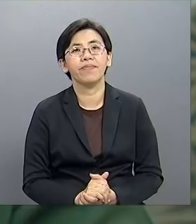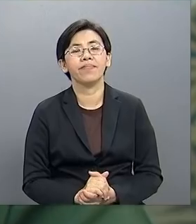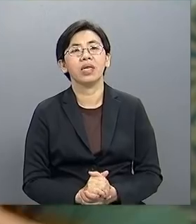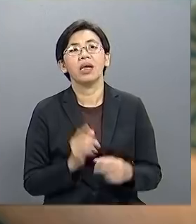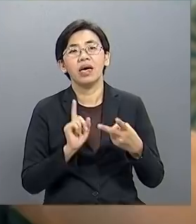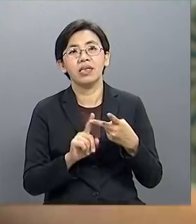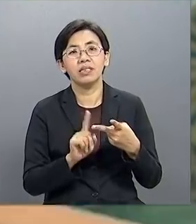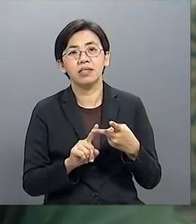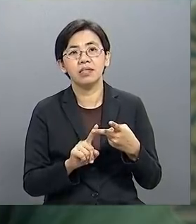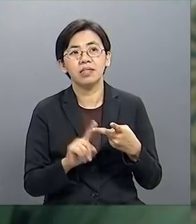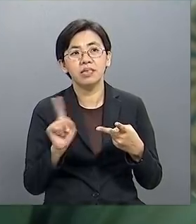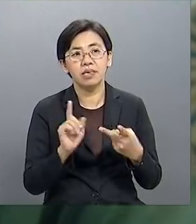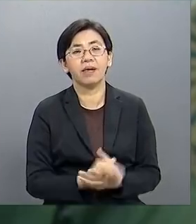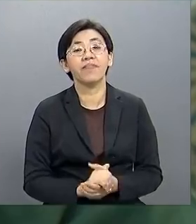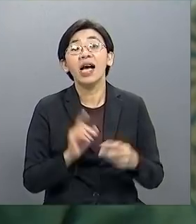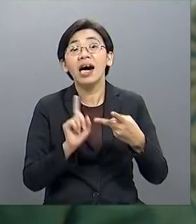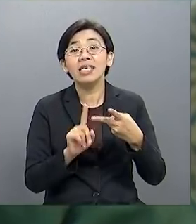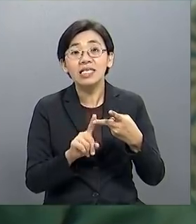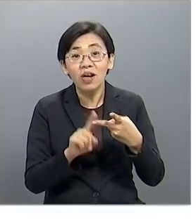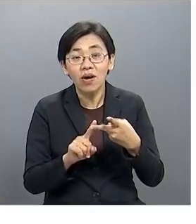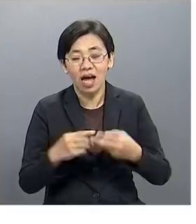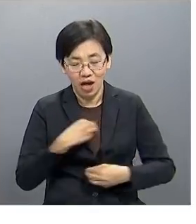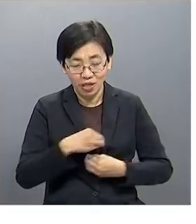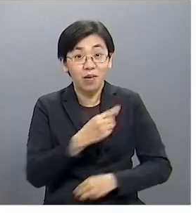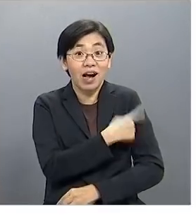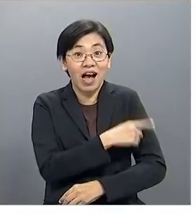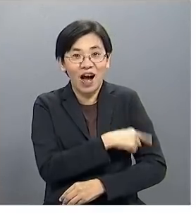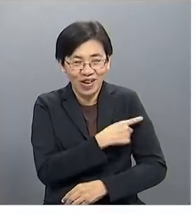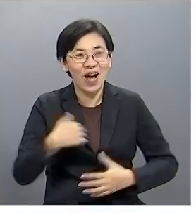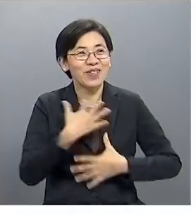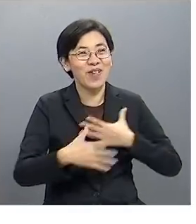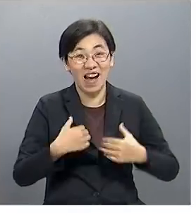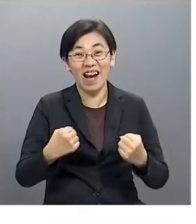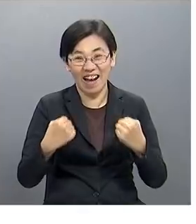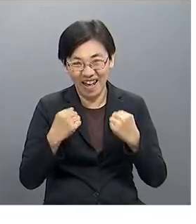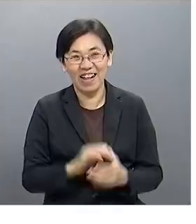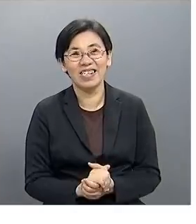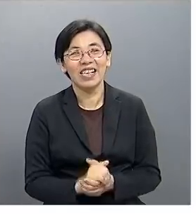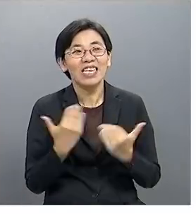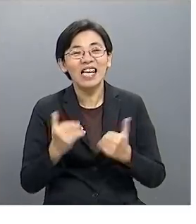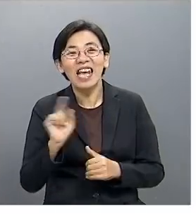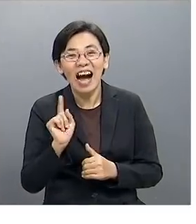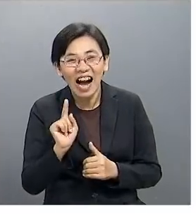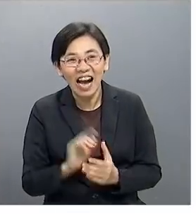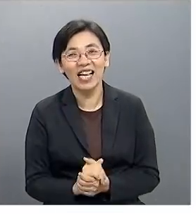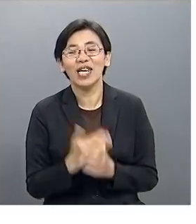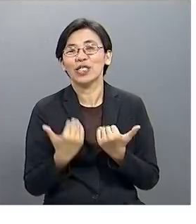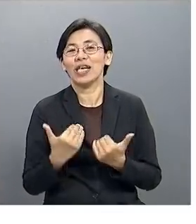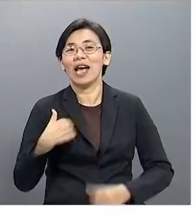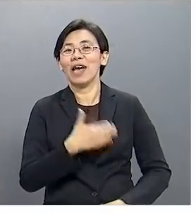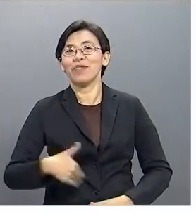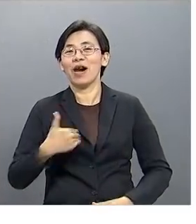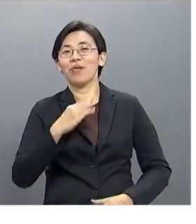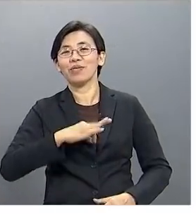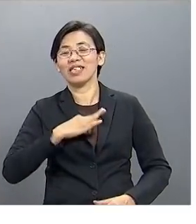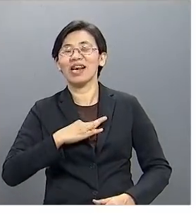าไปทำให้เม็ดเลือดขาวเนี่ยแข็งแรงขึ้นเขาเรียกว่าไม่สามารถจะปล่อยสารอักเสบออกมาได้เยอะมากเกินไปทำให้ผนังเซลล์